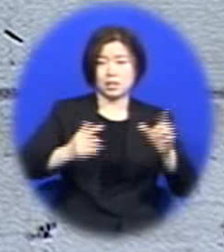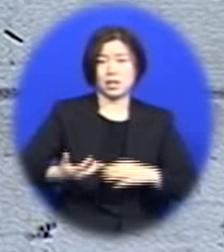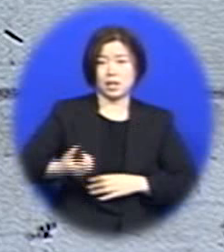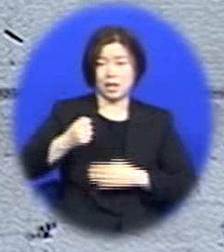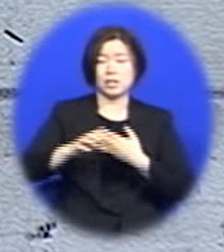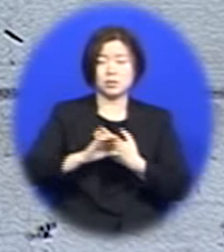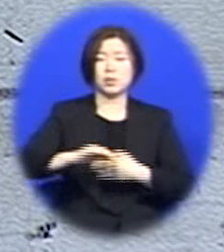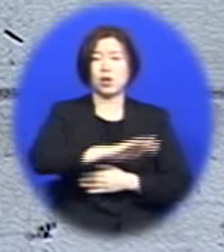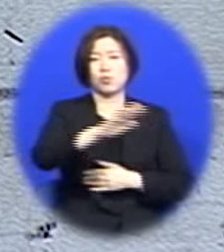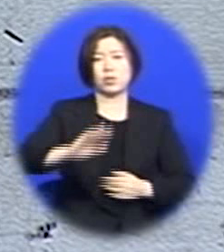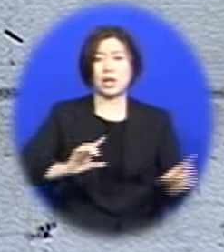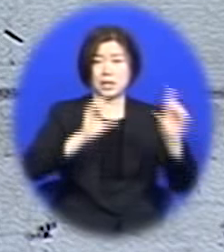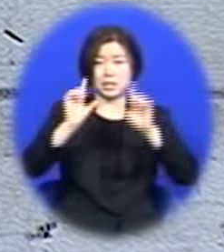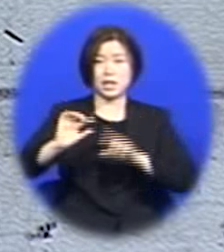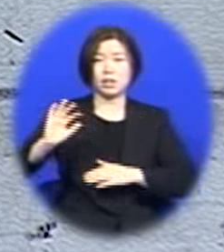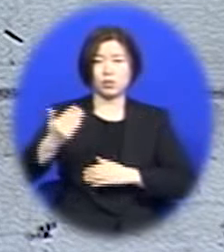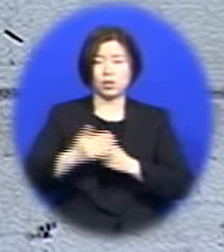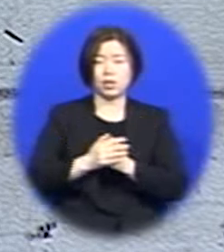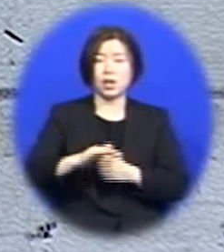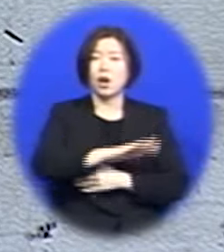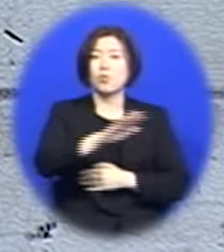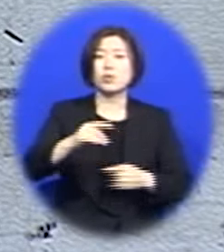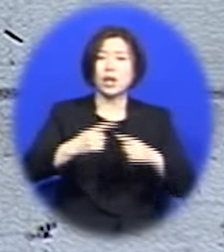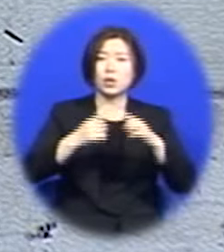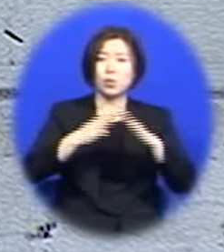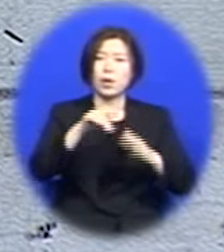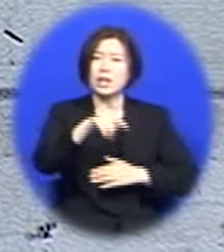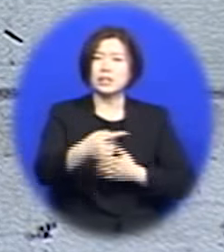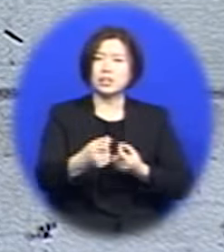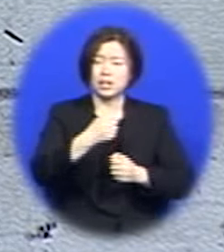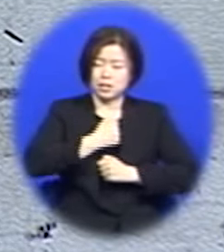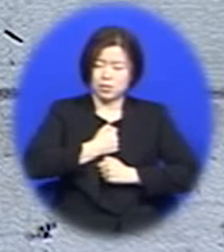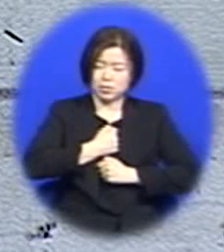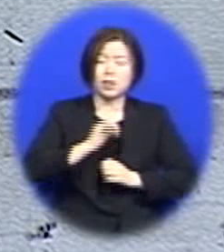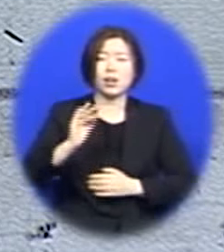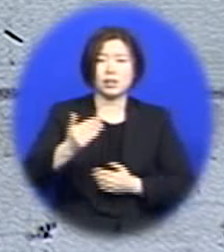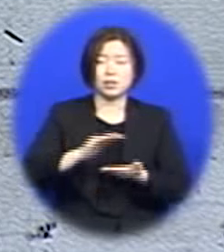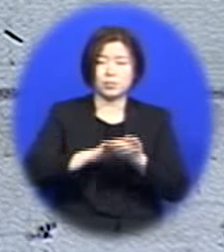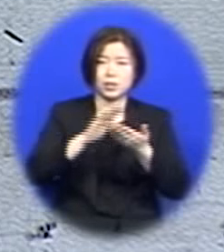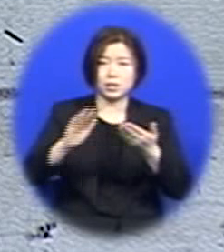삽니다. 우리가 교회를 그렇게 지켜야 되는 거예요.